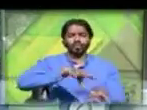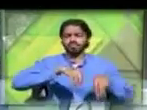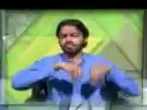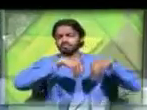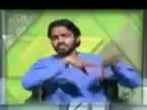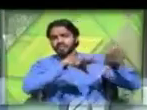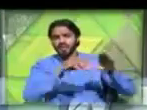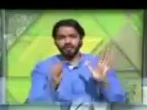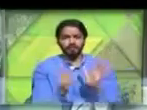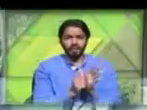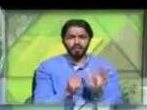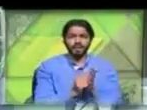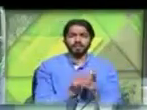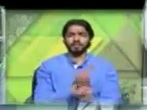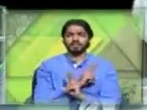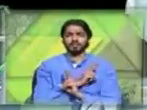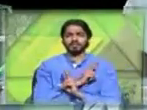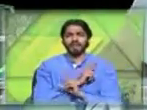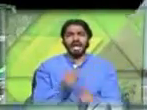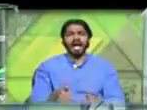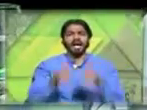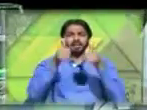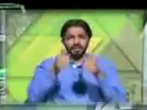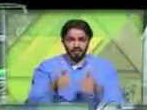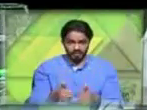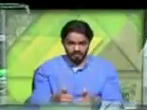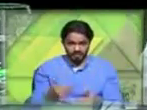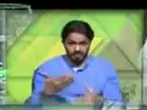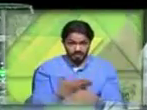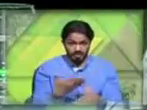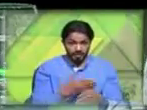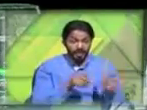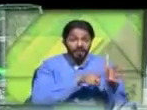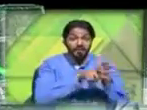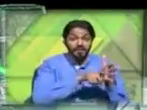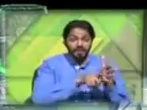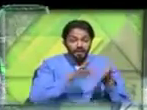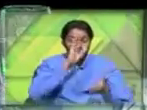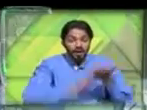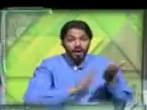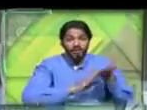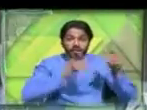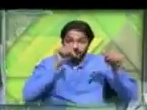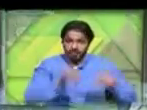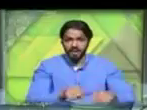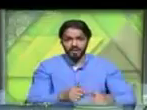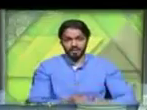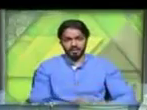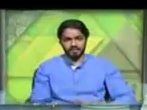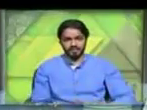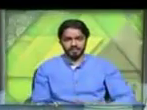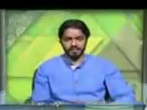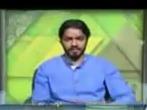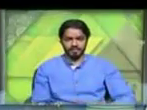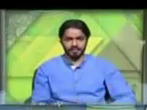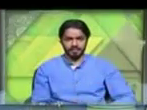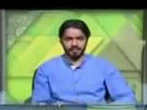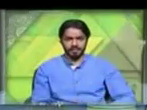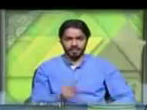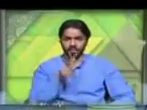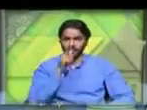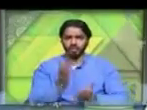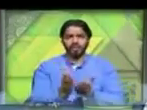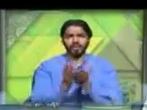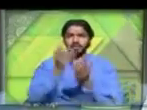الفرق كلها، ولو أن تعض بأصل شجرة حتى يدركك الموت وأنت على ذلك. اللهم اختم